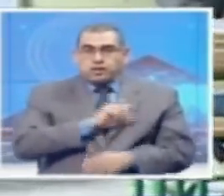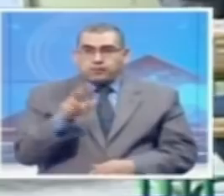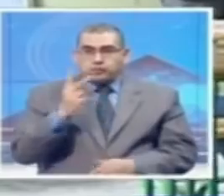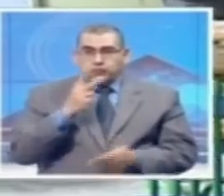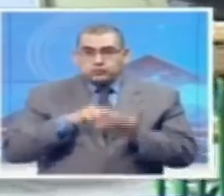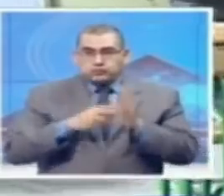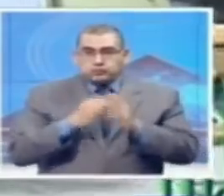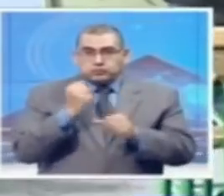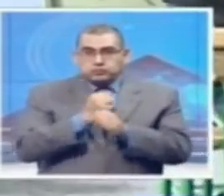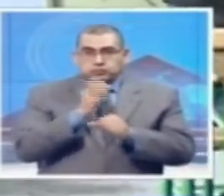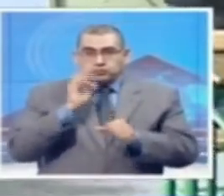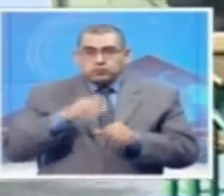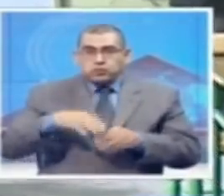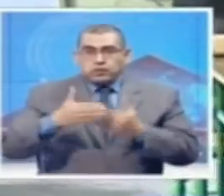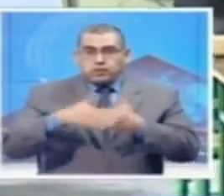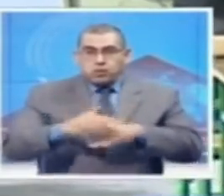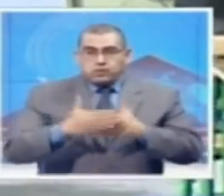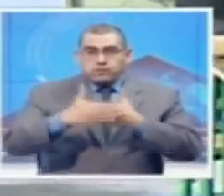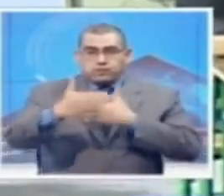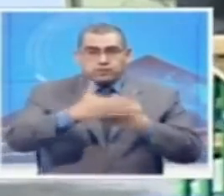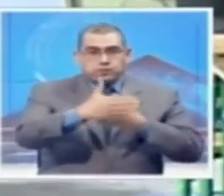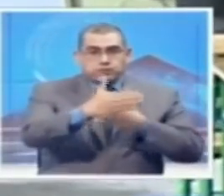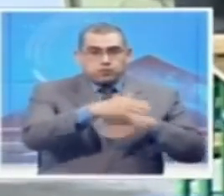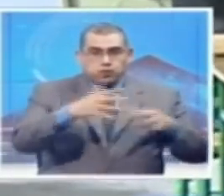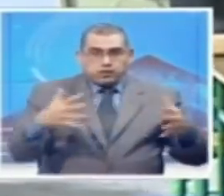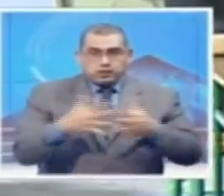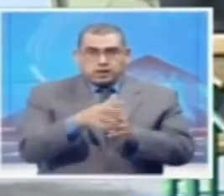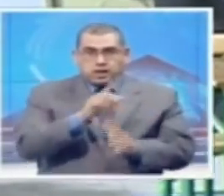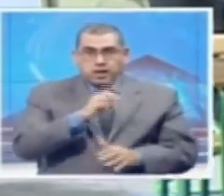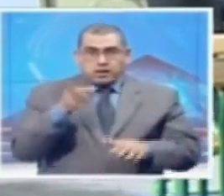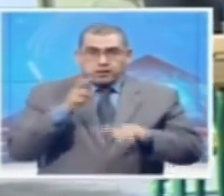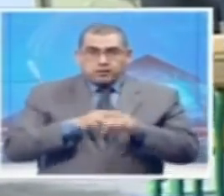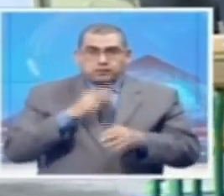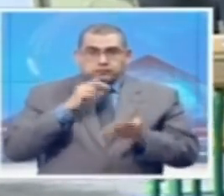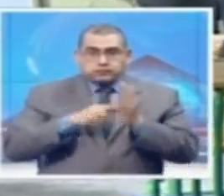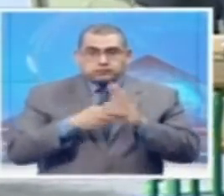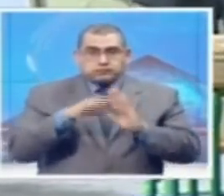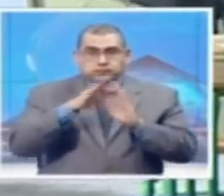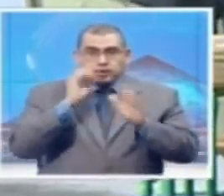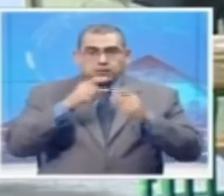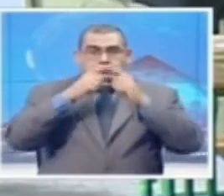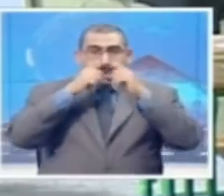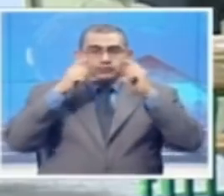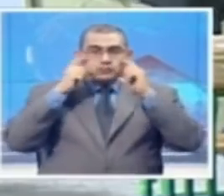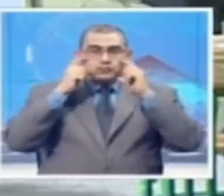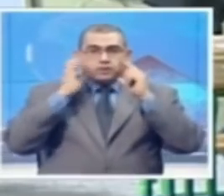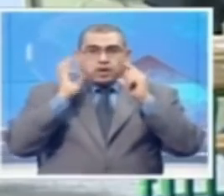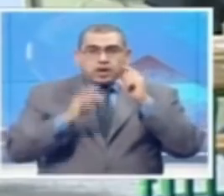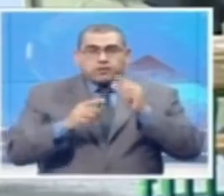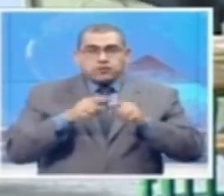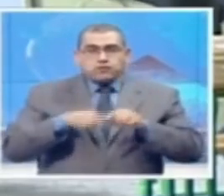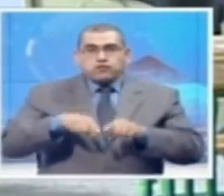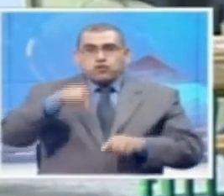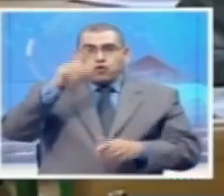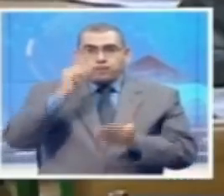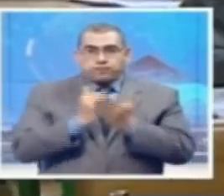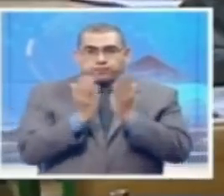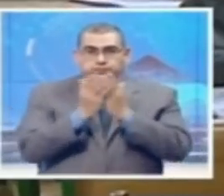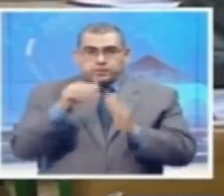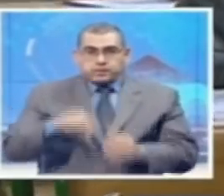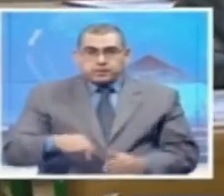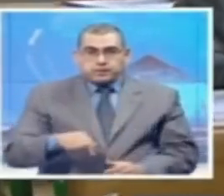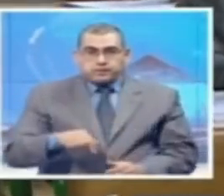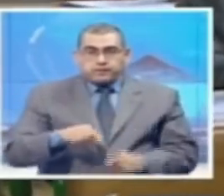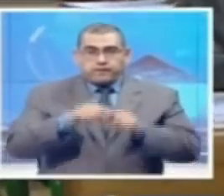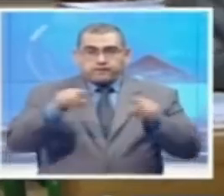خلال التشديد على المسافات الآمنة بين الطلاب، إضافة إلى التشديد على ارتداء الكمامات طوال مدة اليوم الدراسي. في